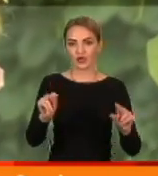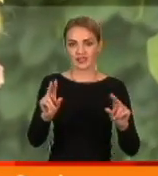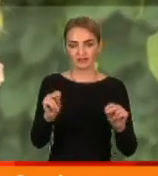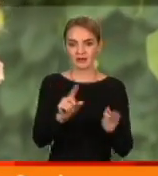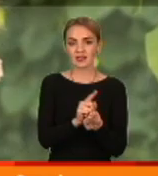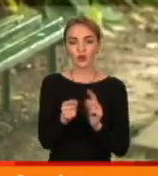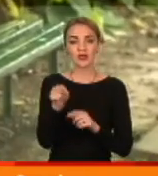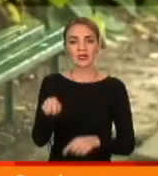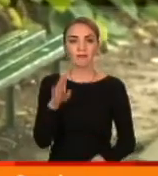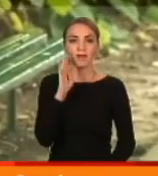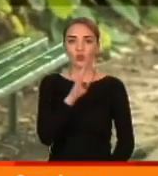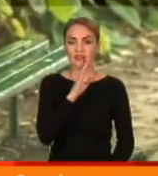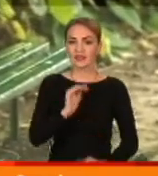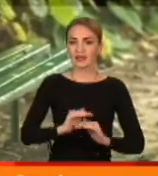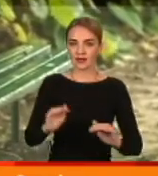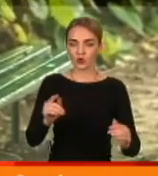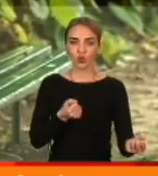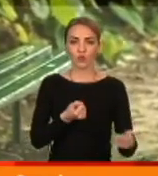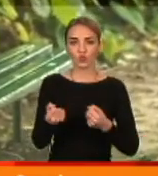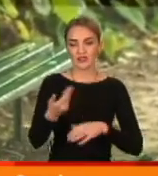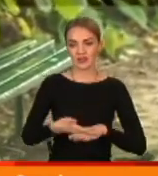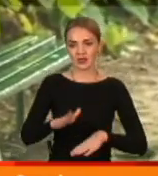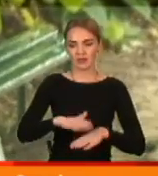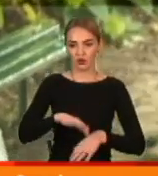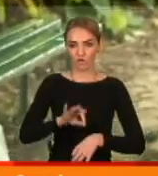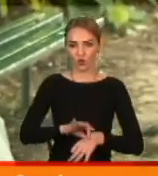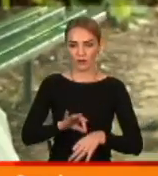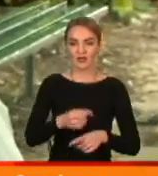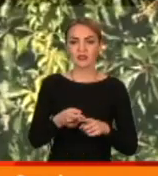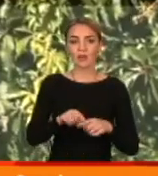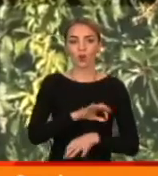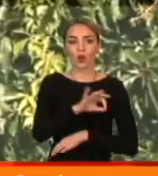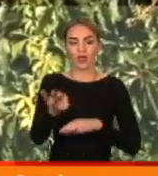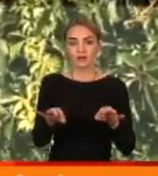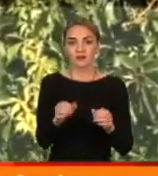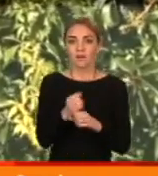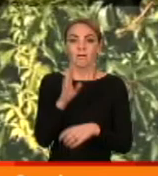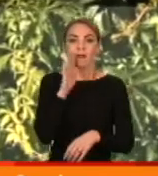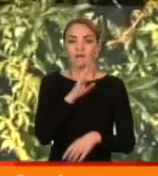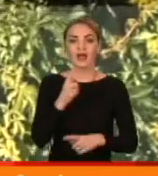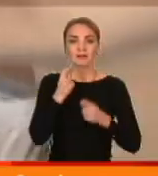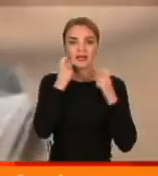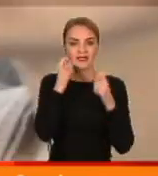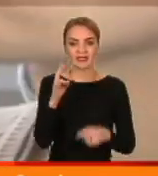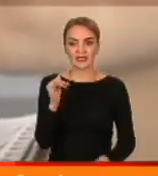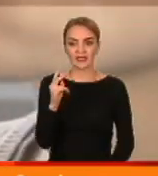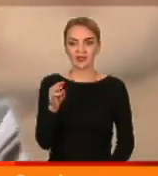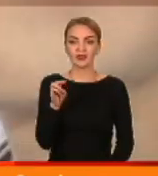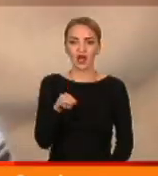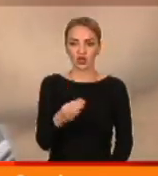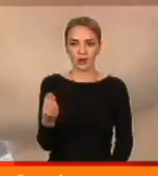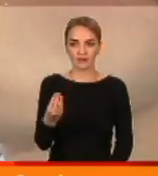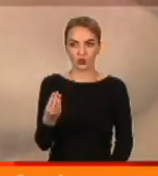щасливими стають ті матусі й діти, що борються зі складними хворобами. Цей проєкт влаштовує мама іменинниці Ніки Таша